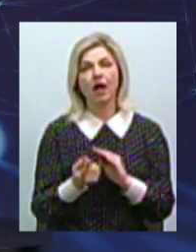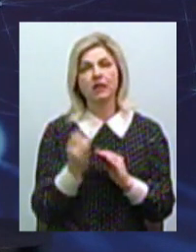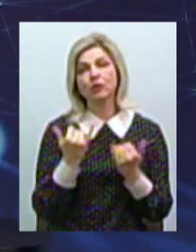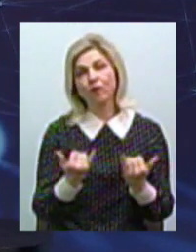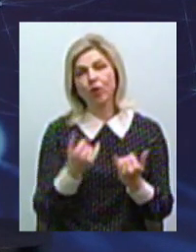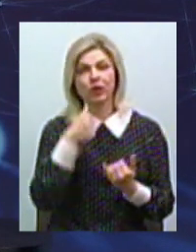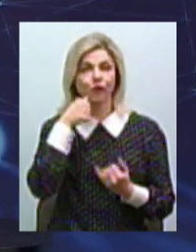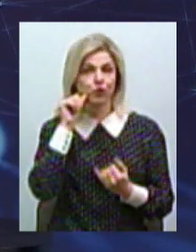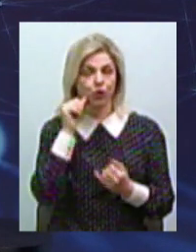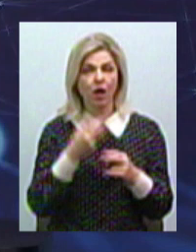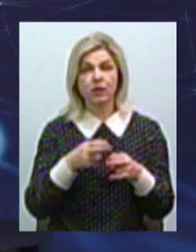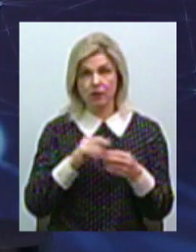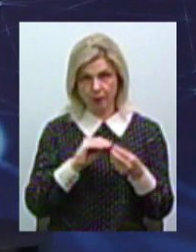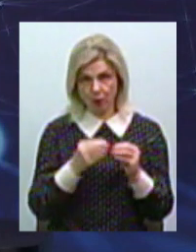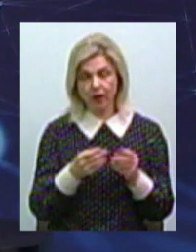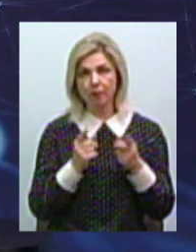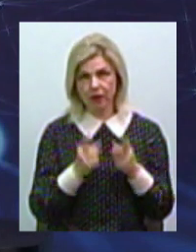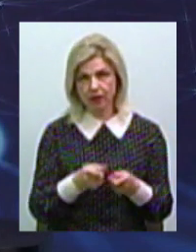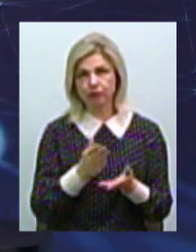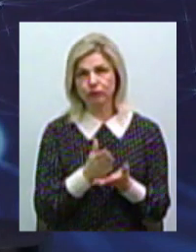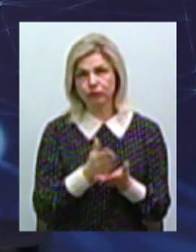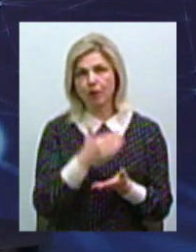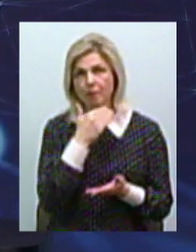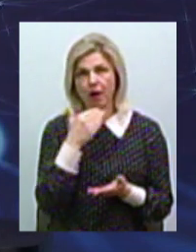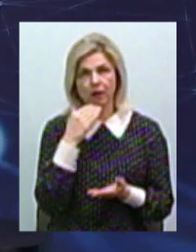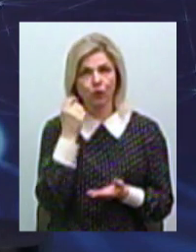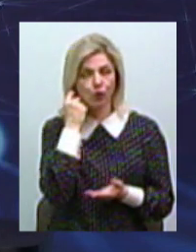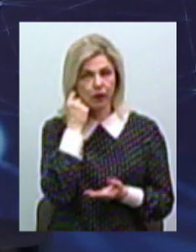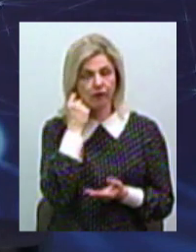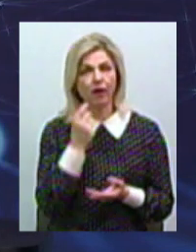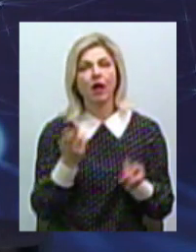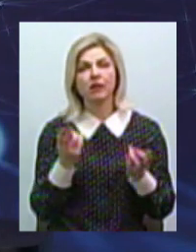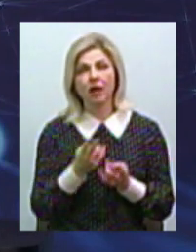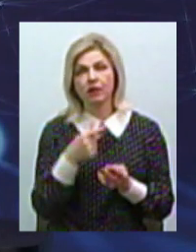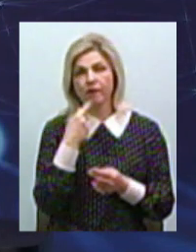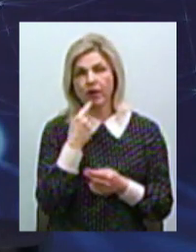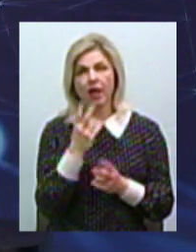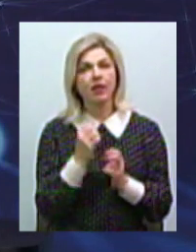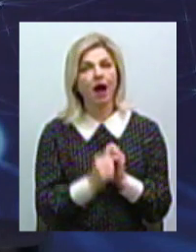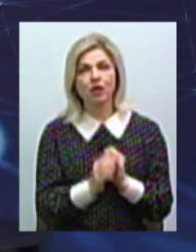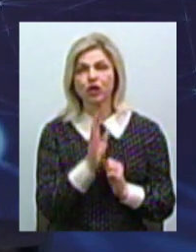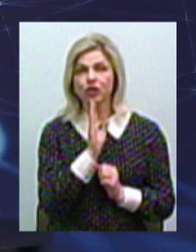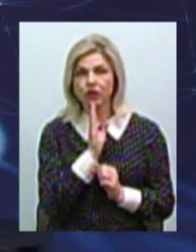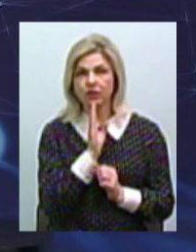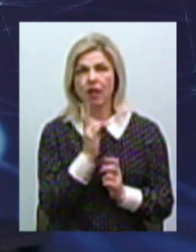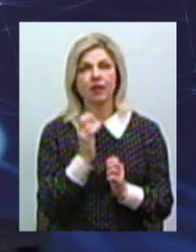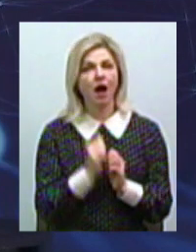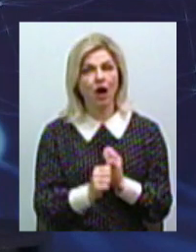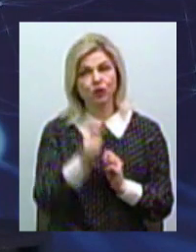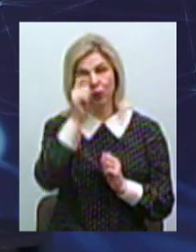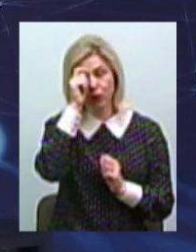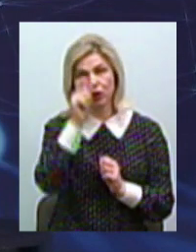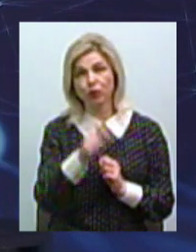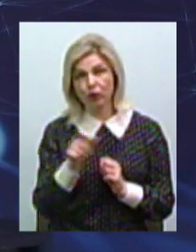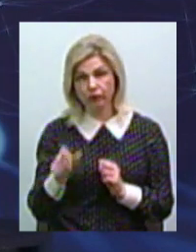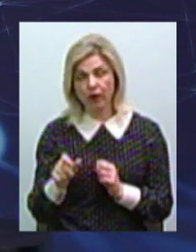чи вчора. Да? Ця проблема дійсно існує вже багато років, але треба сказати, що не кожна жінок, не кожен чоловіків або інших осіб,